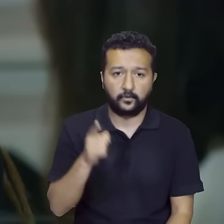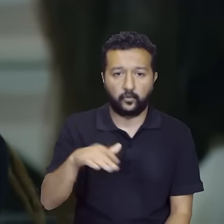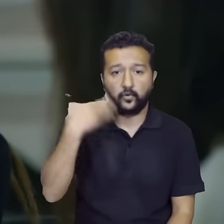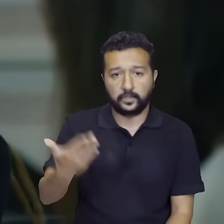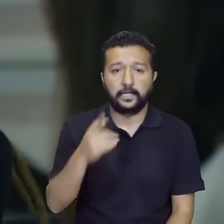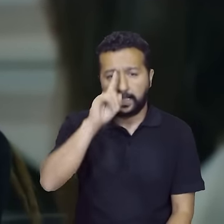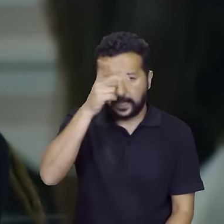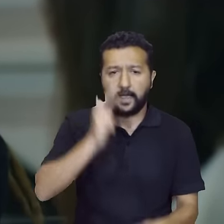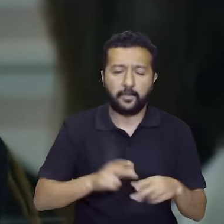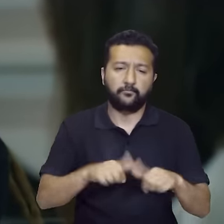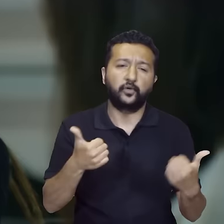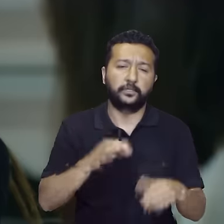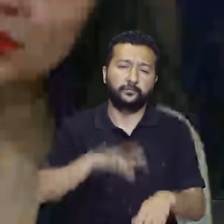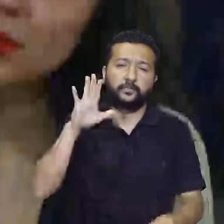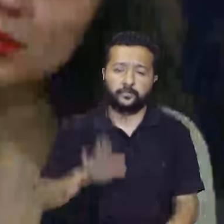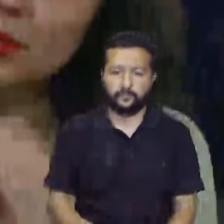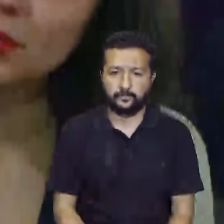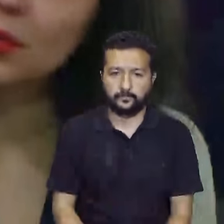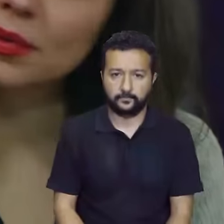Ondan sonra da tek celsede biter zaten.